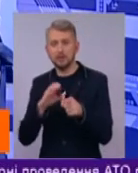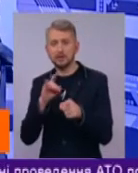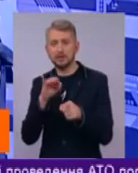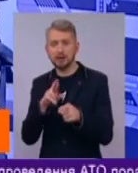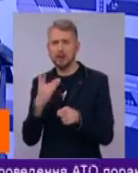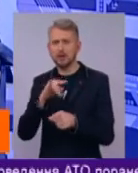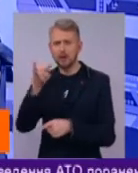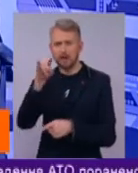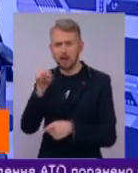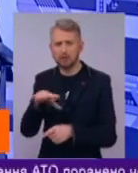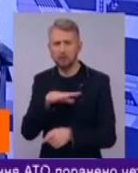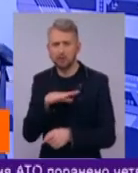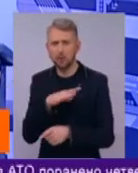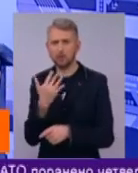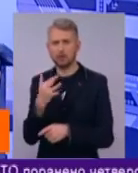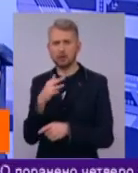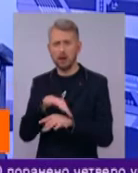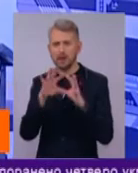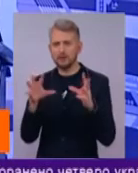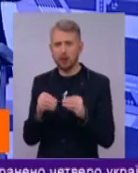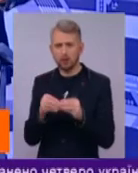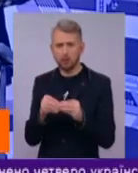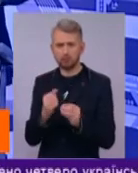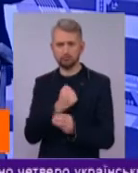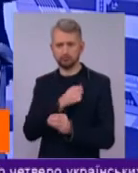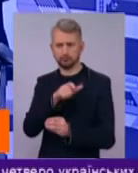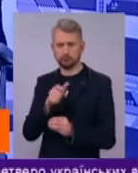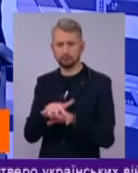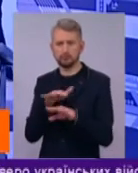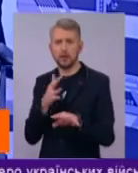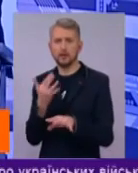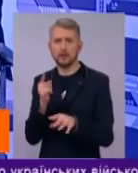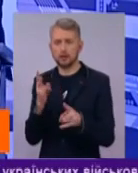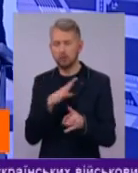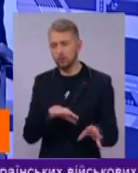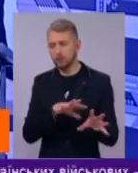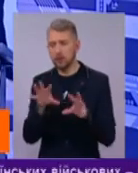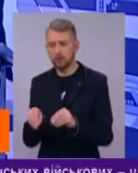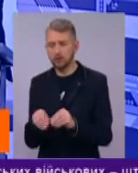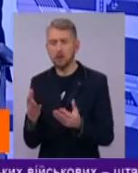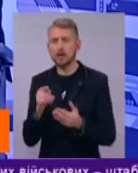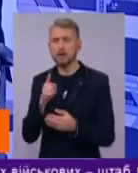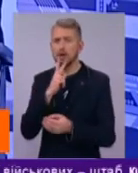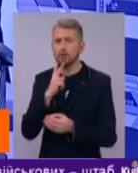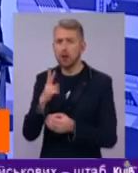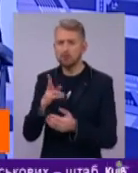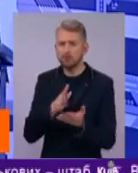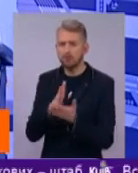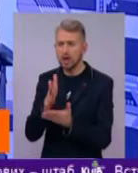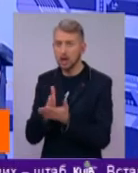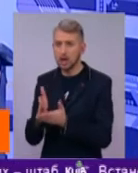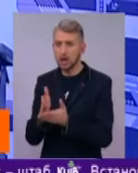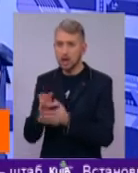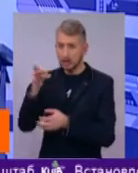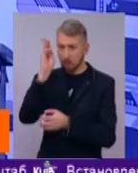і авіації було, і загалом контингенту, і скільки треба було перекинути. Які ви бачите дійсно шляхи? Дипломатичний